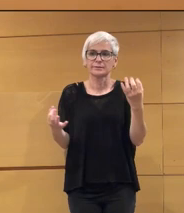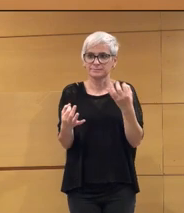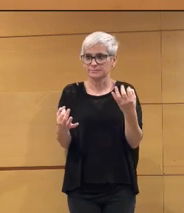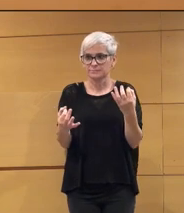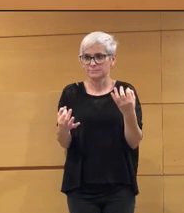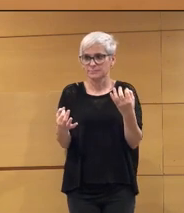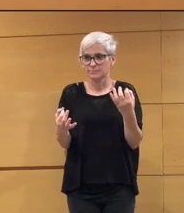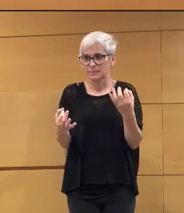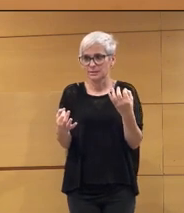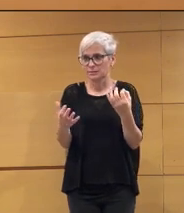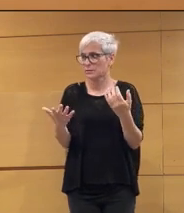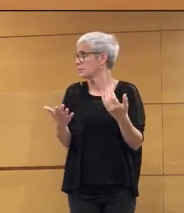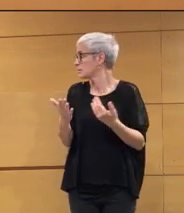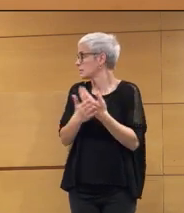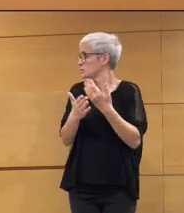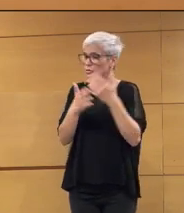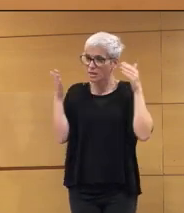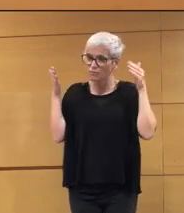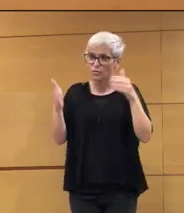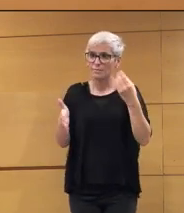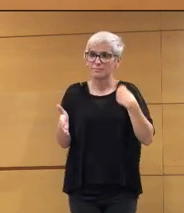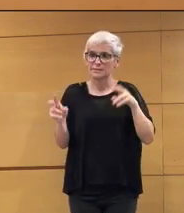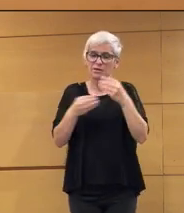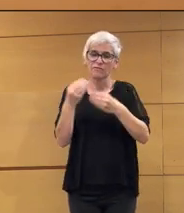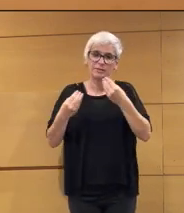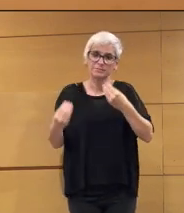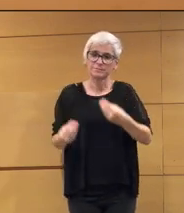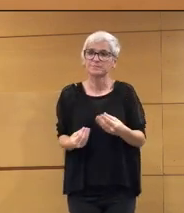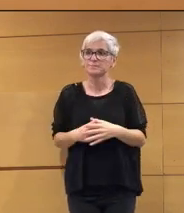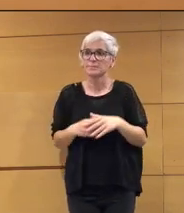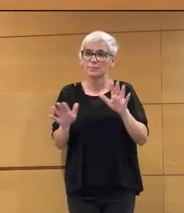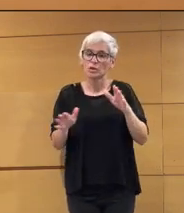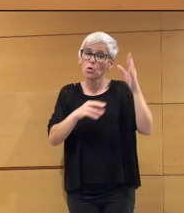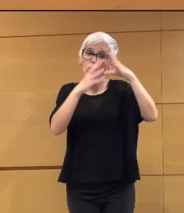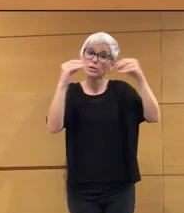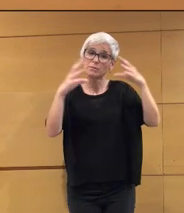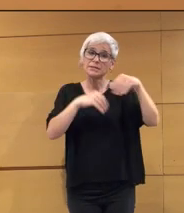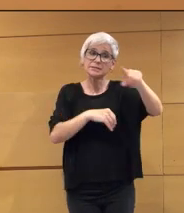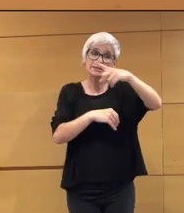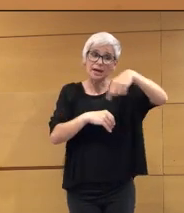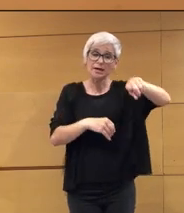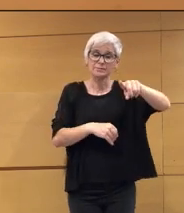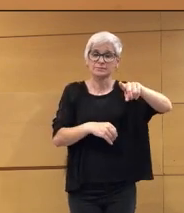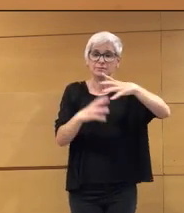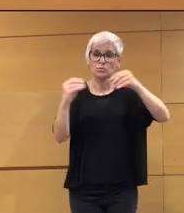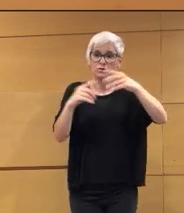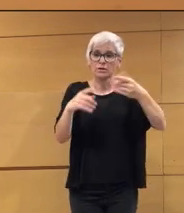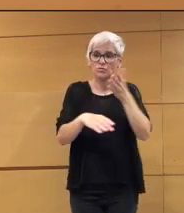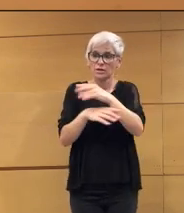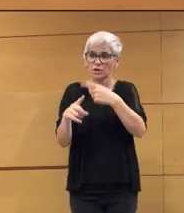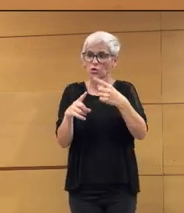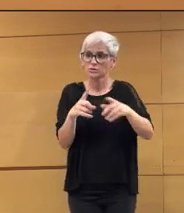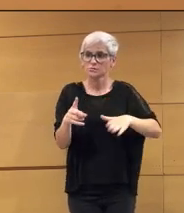primer, sobre la jornada jo no m'hi ficaré a l'enfocament, hem fet l'enfocament que hem fet, però les universitats podem oferir coses